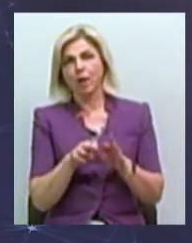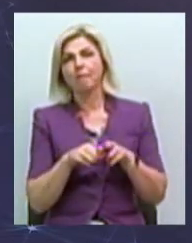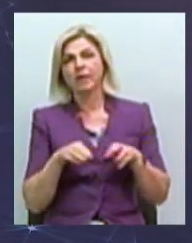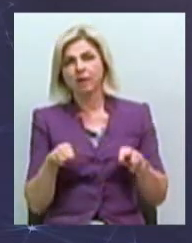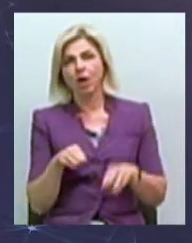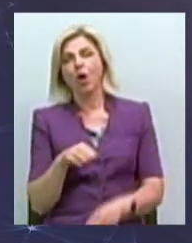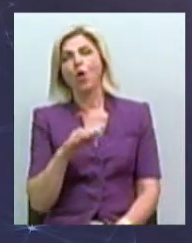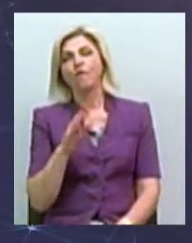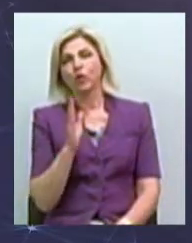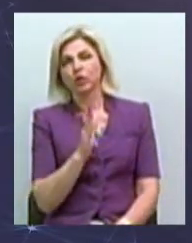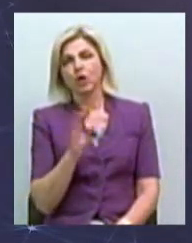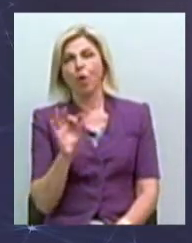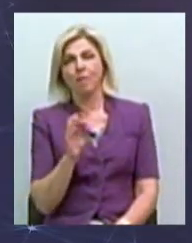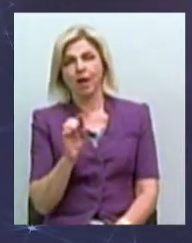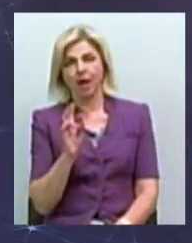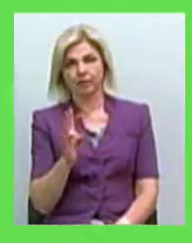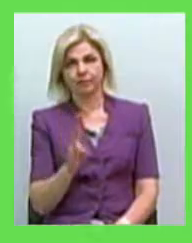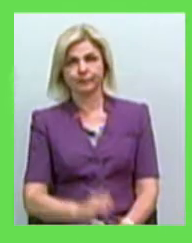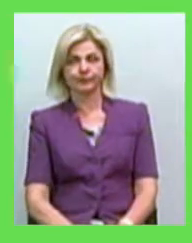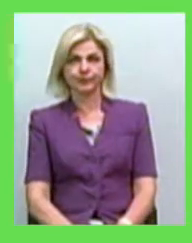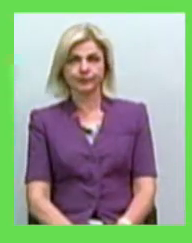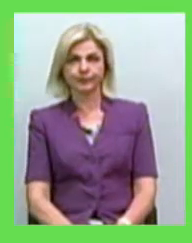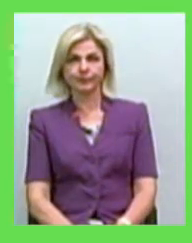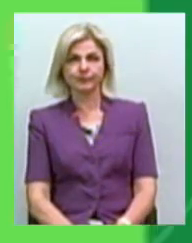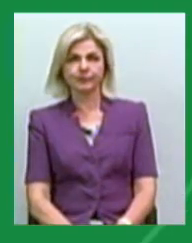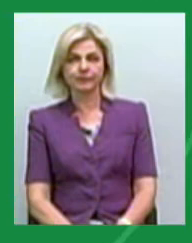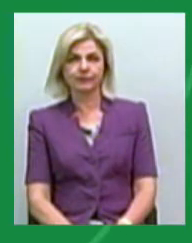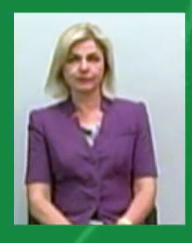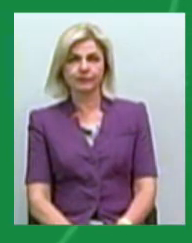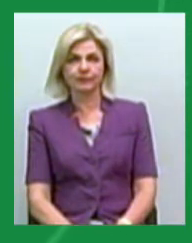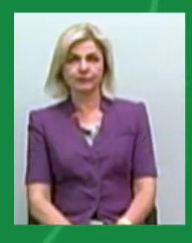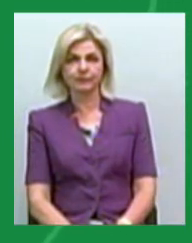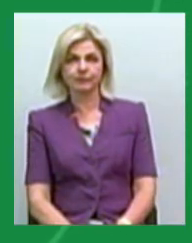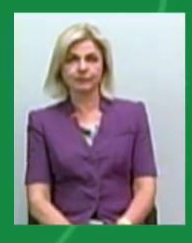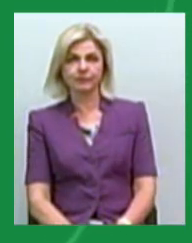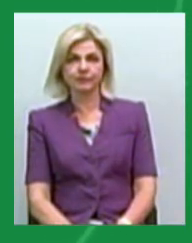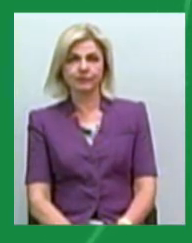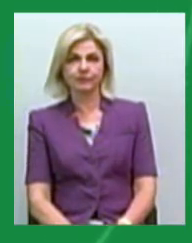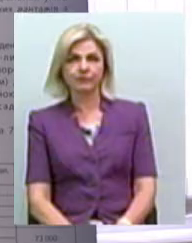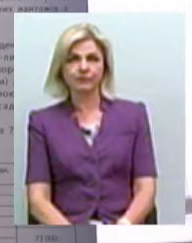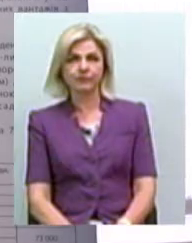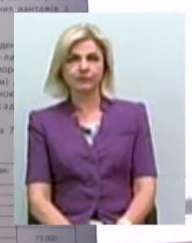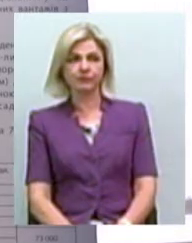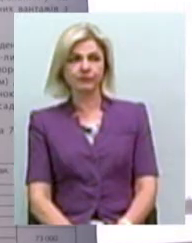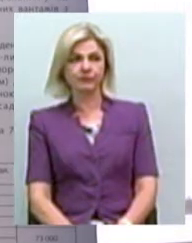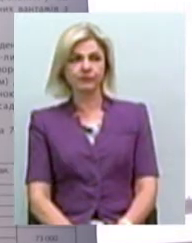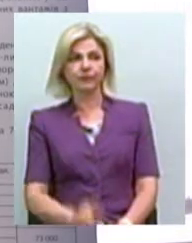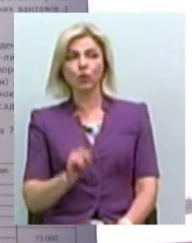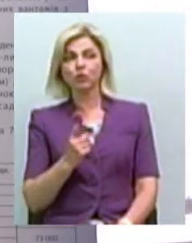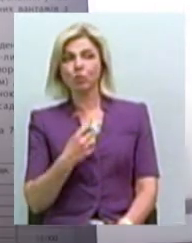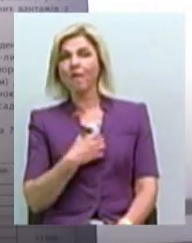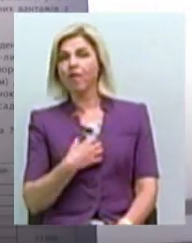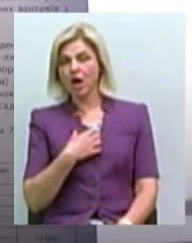Володимир Омелян. Пряма мова, будь ласка. Чому це важливо для